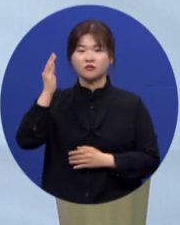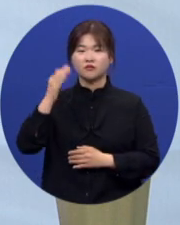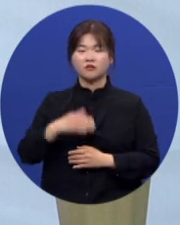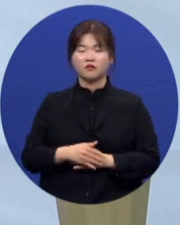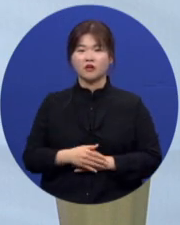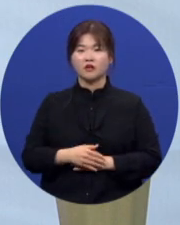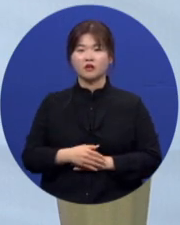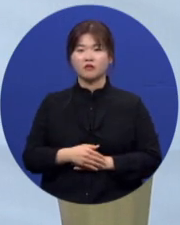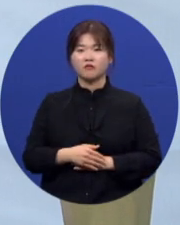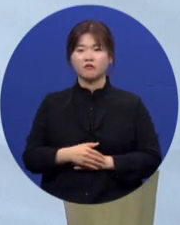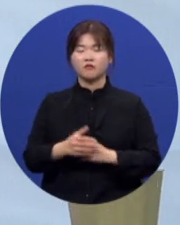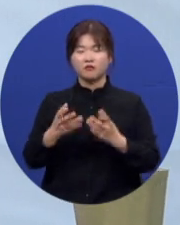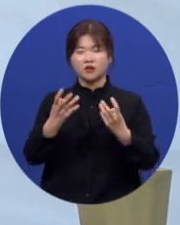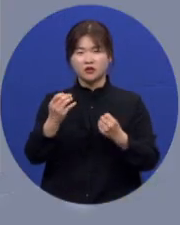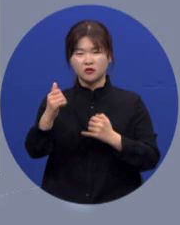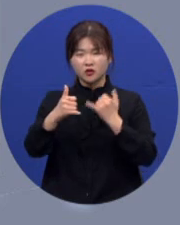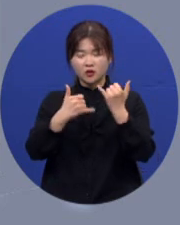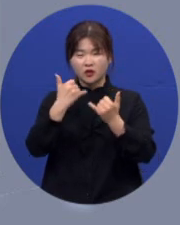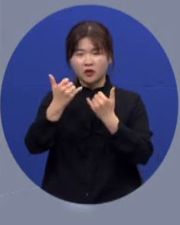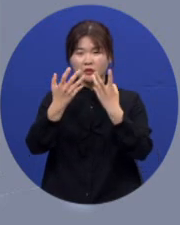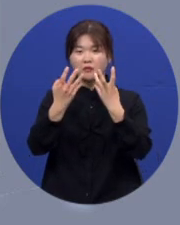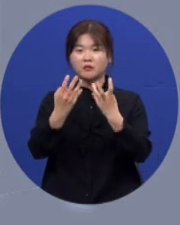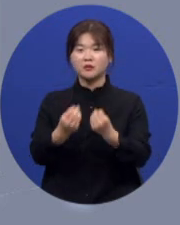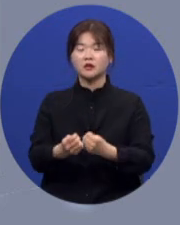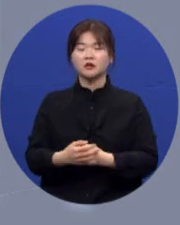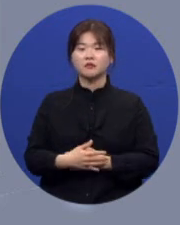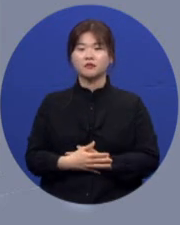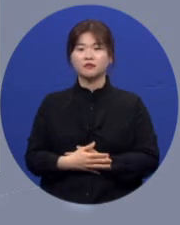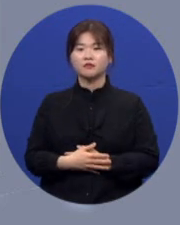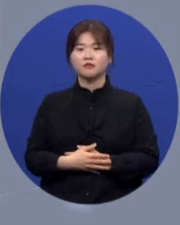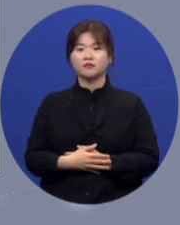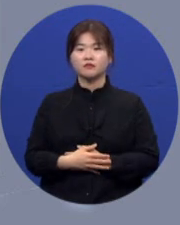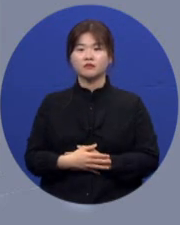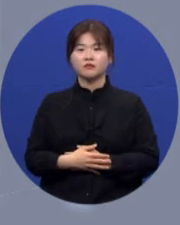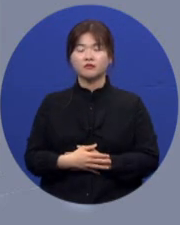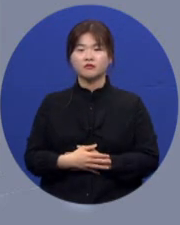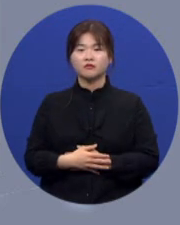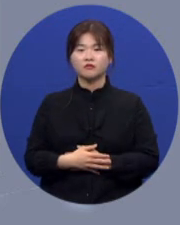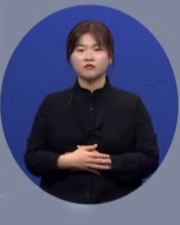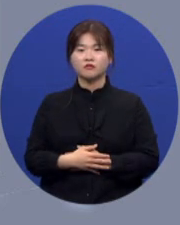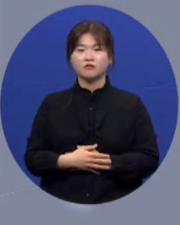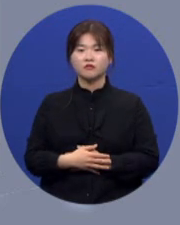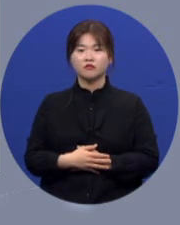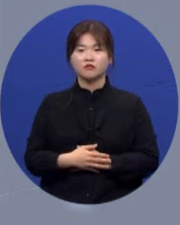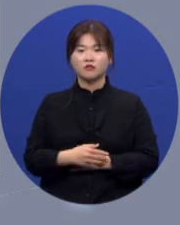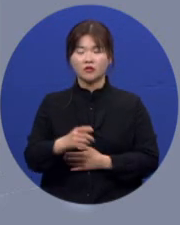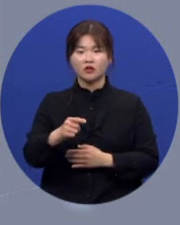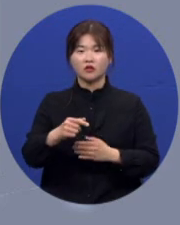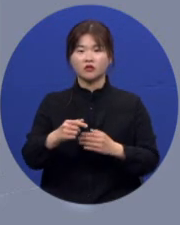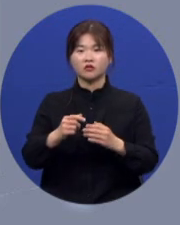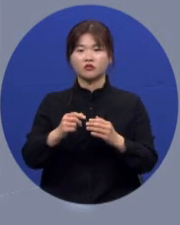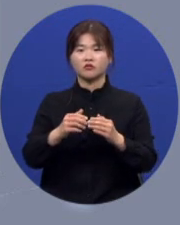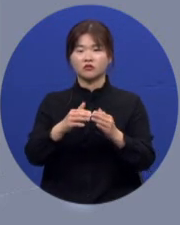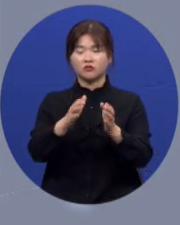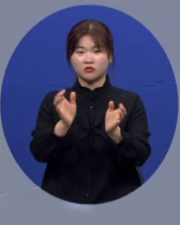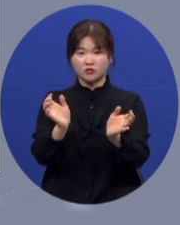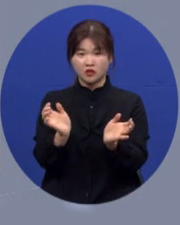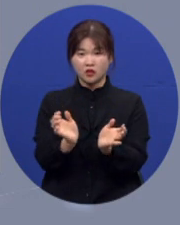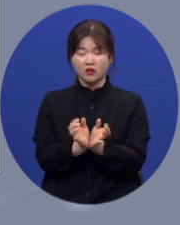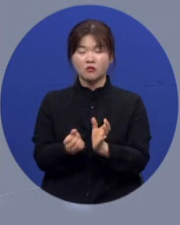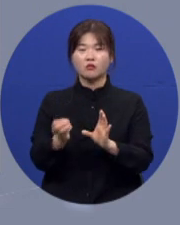그 여기저기서 많은 전화가 걸려옵니다. 둘이 단일화 하는 게 어떠냐. 제가